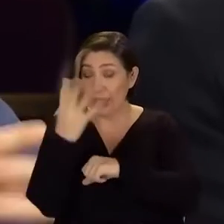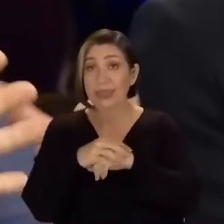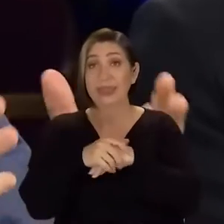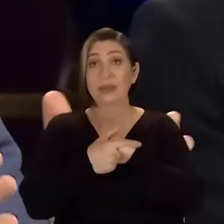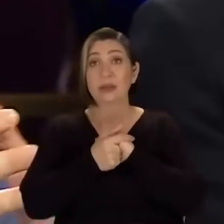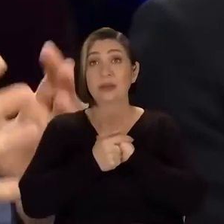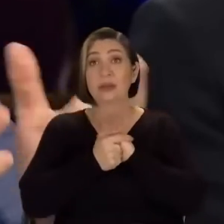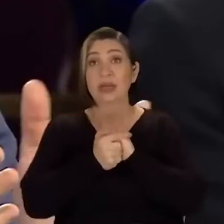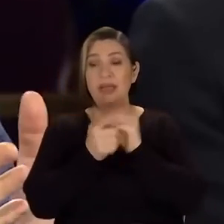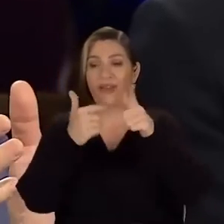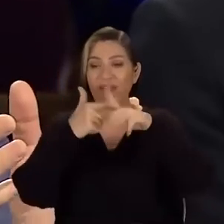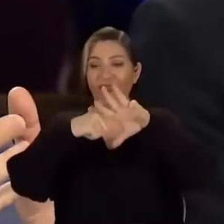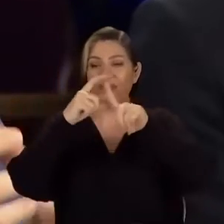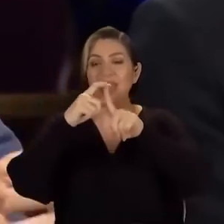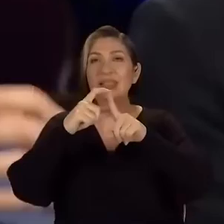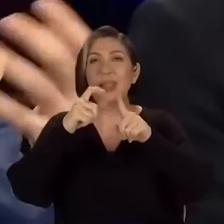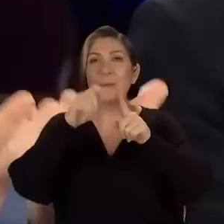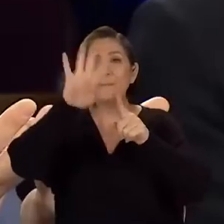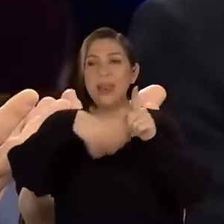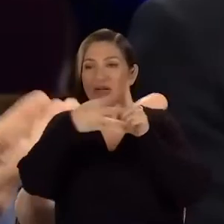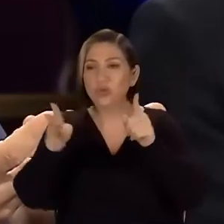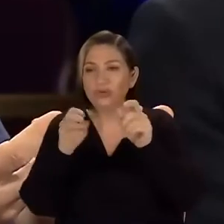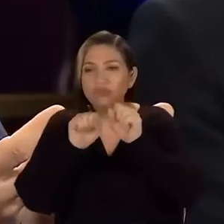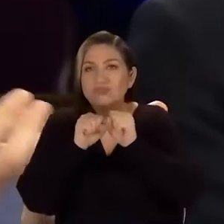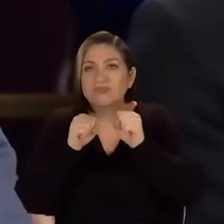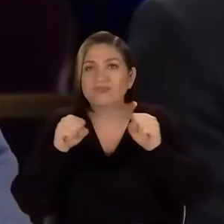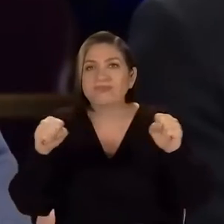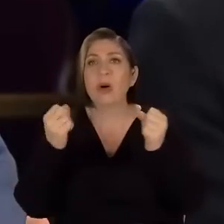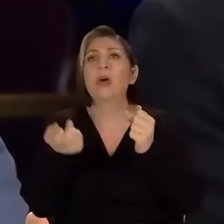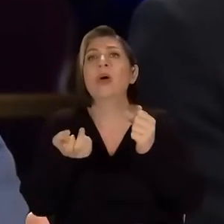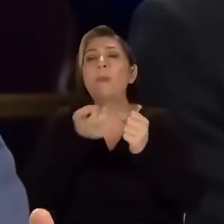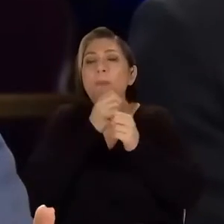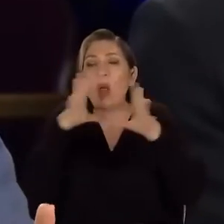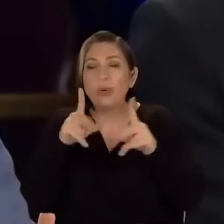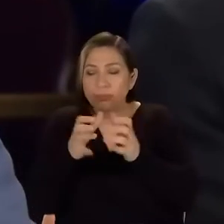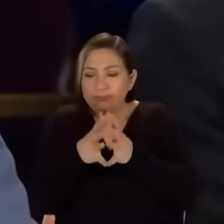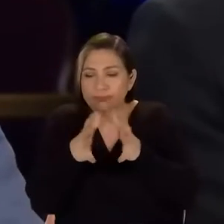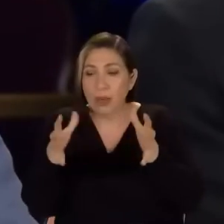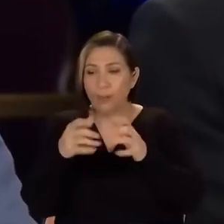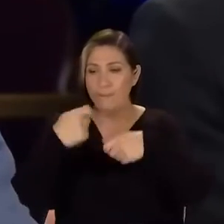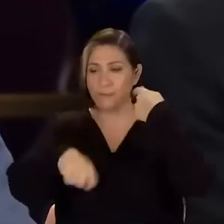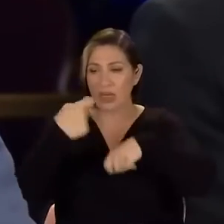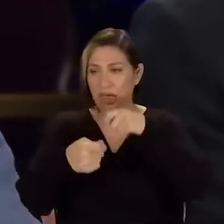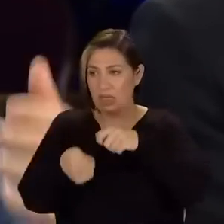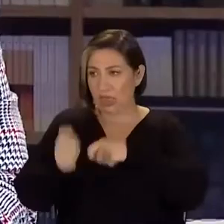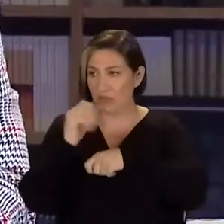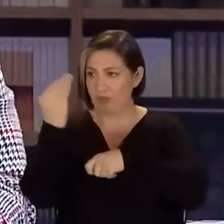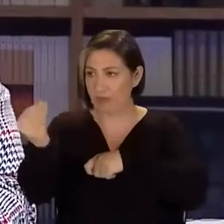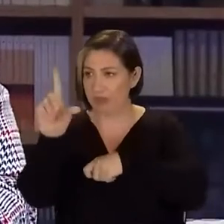işte Fed'in bilançosu şişti dediğimiz şey rezerv şişiyor. Banka kredi verdiği zaman rezerv bulması